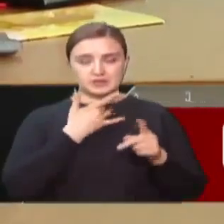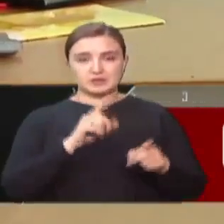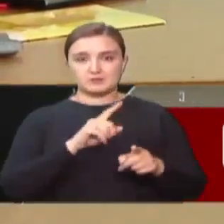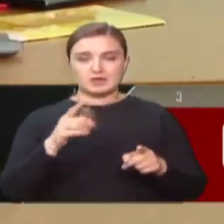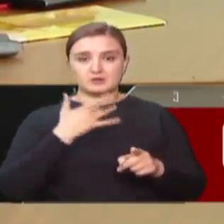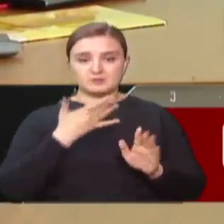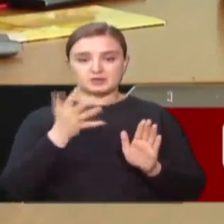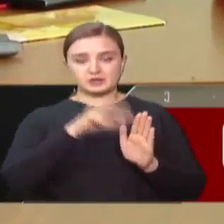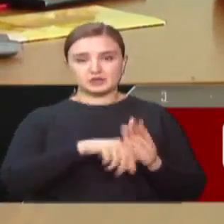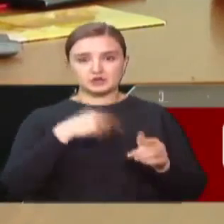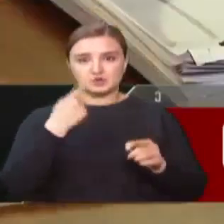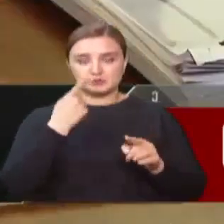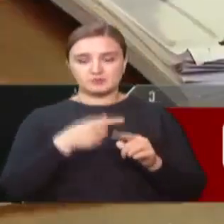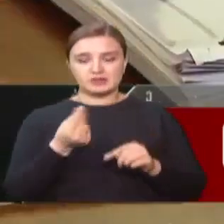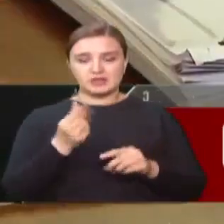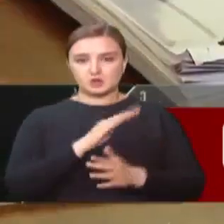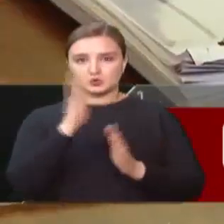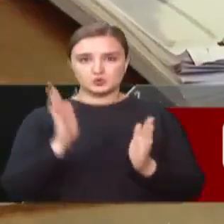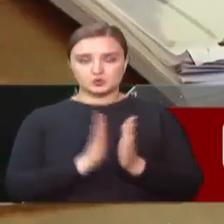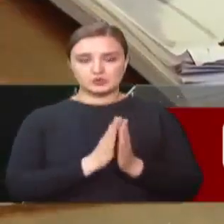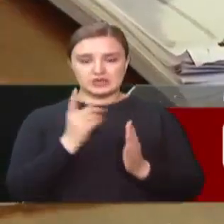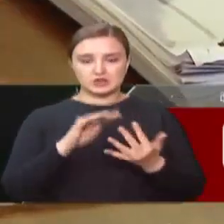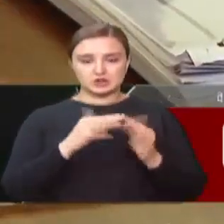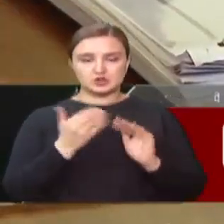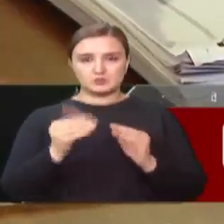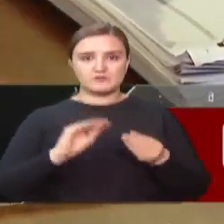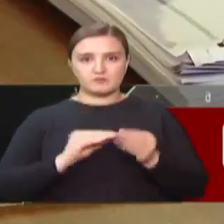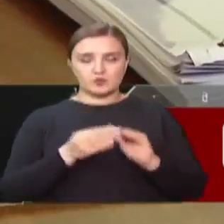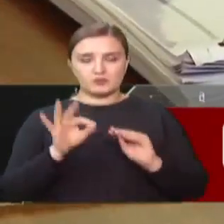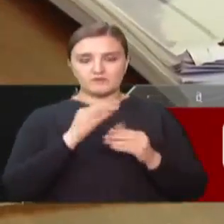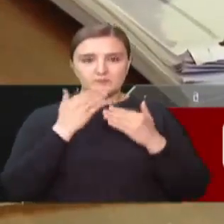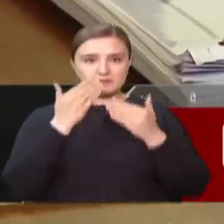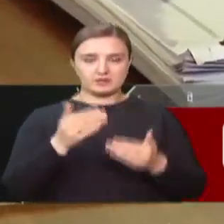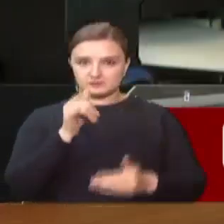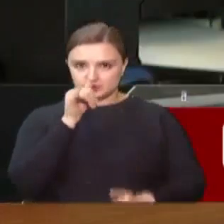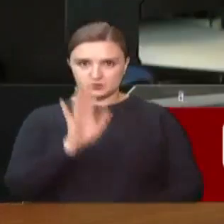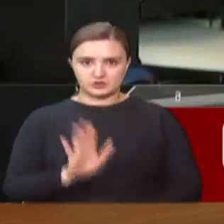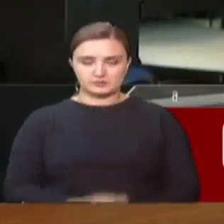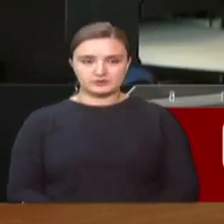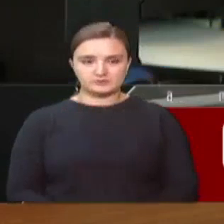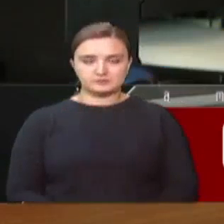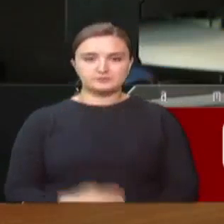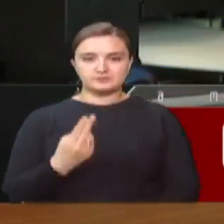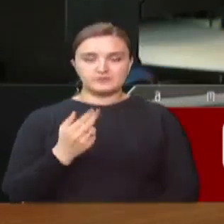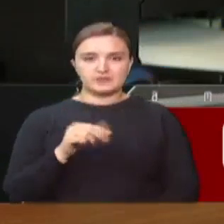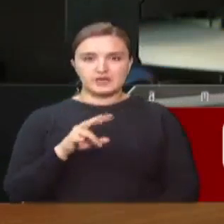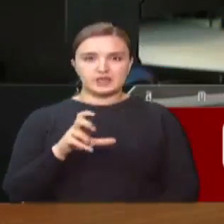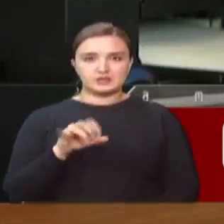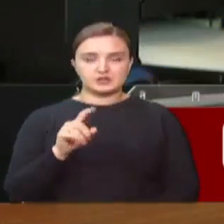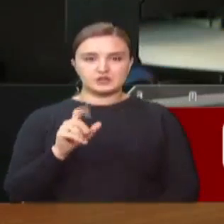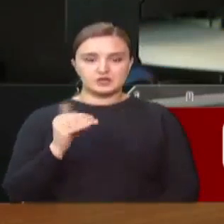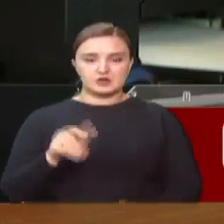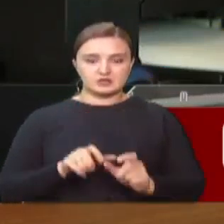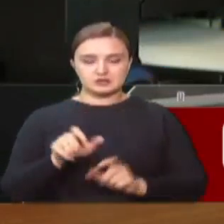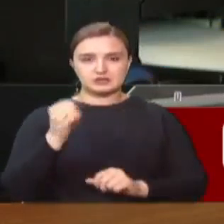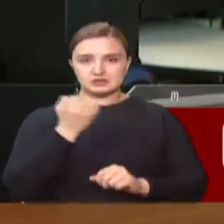მაგრამ მერიაში მიიჩნევენ, რომ თანხის სრულად ერთი სოფლის პრობლემაზე მიმართვა შეუძლებელია. Წალენჯიხის მუნიციპალიტეტში